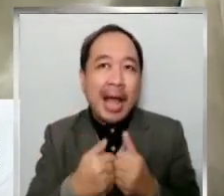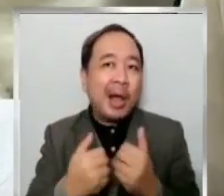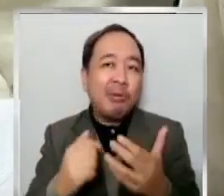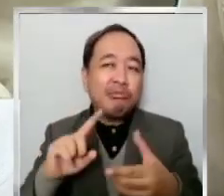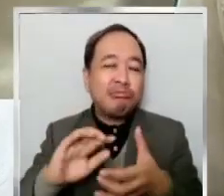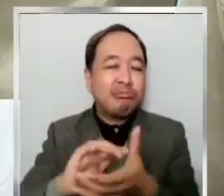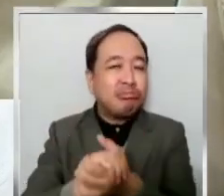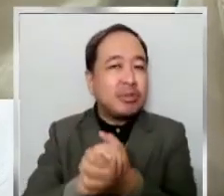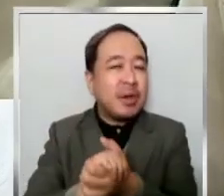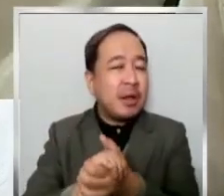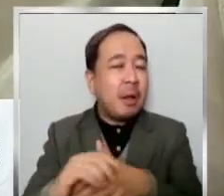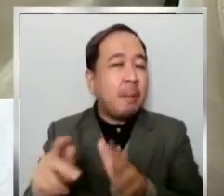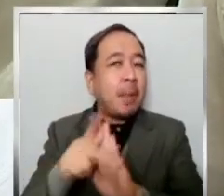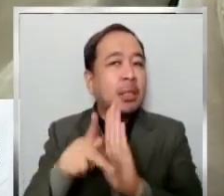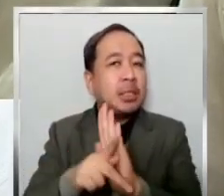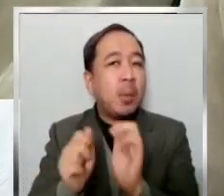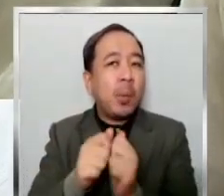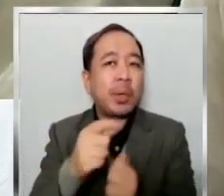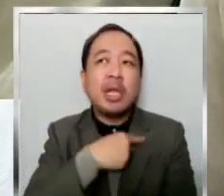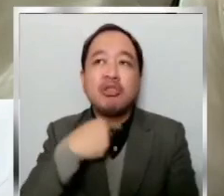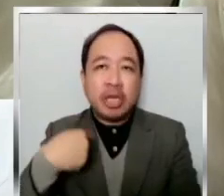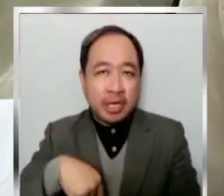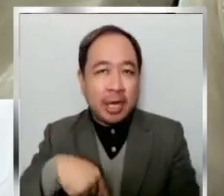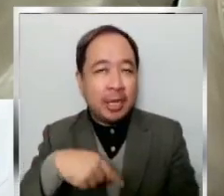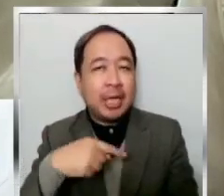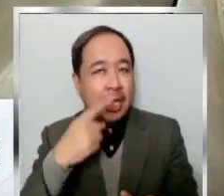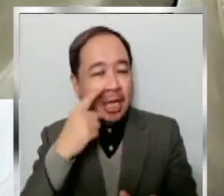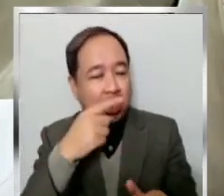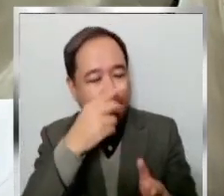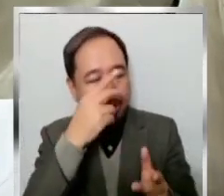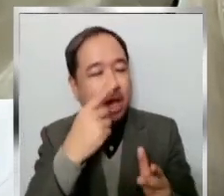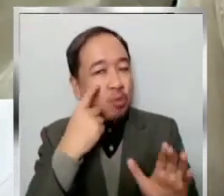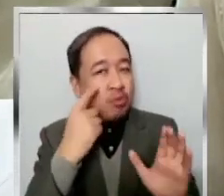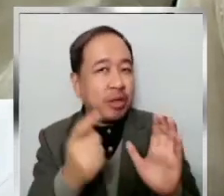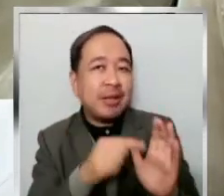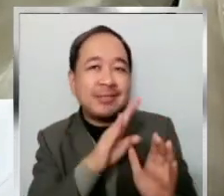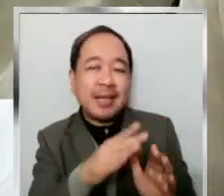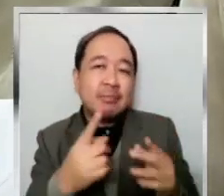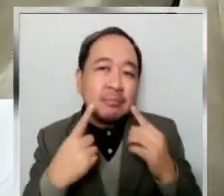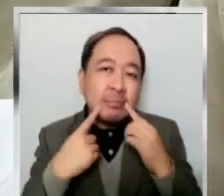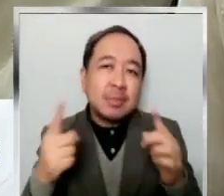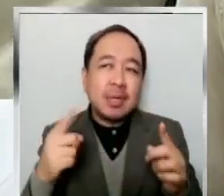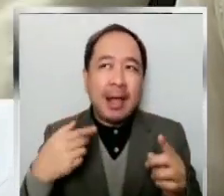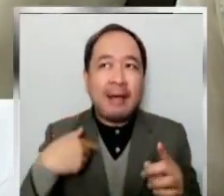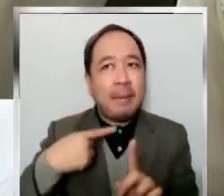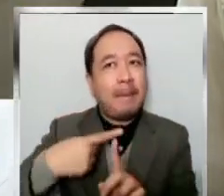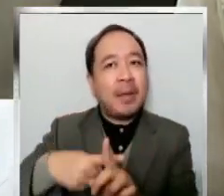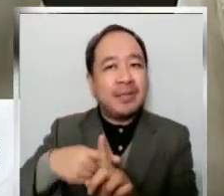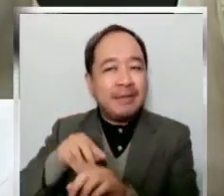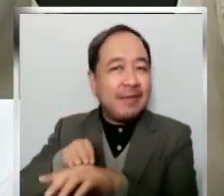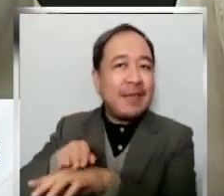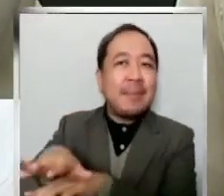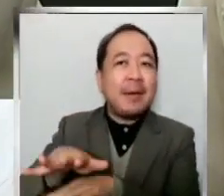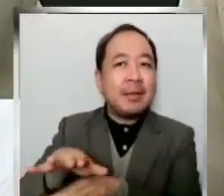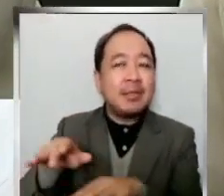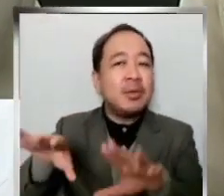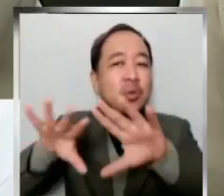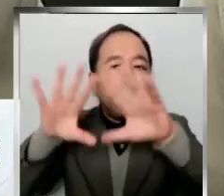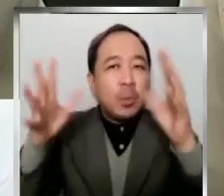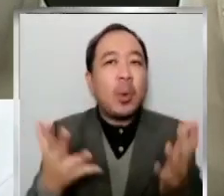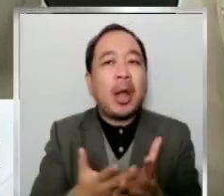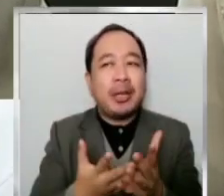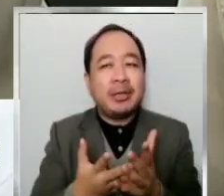highly of his recent statement that have sent out a very positive signal to the outside world. Such